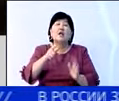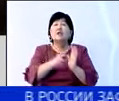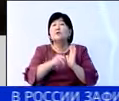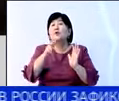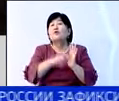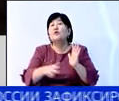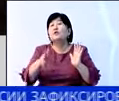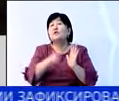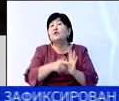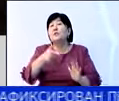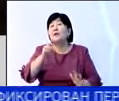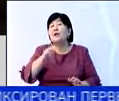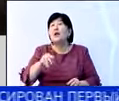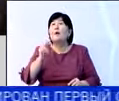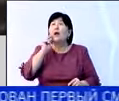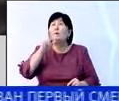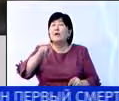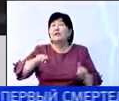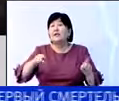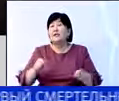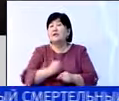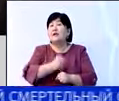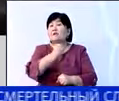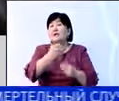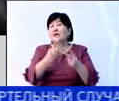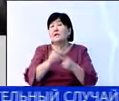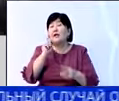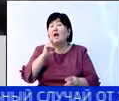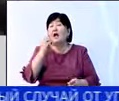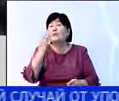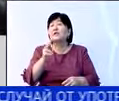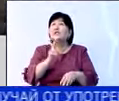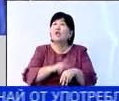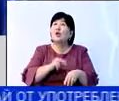килограммов 788 граммов. Подозреваемый задержан и водворен в ВВС Кармакшинского